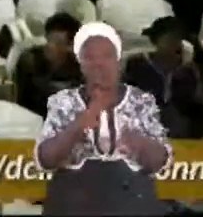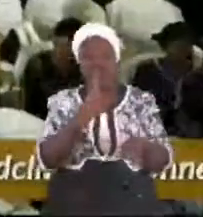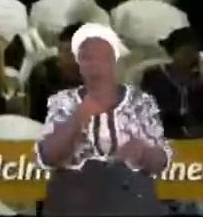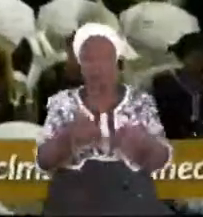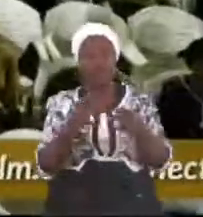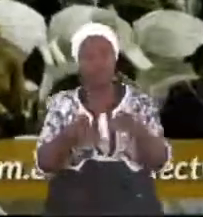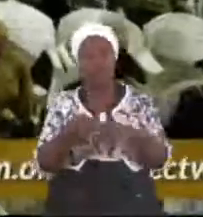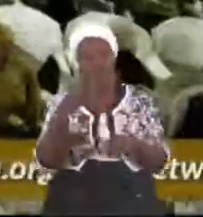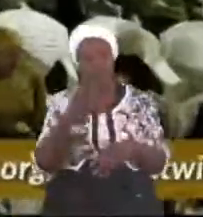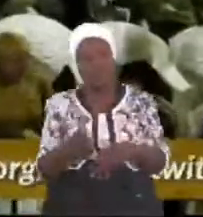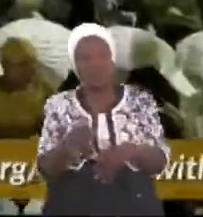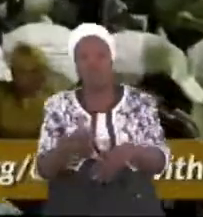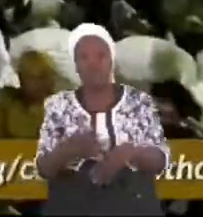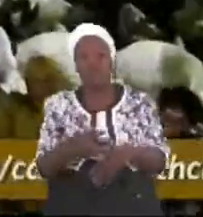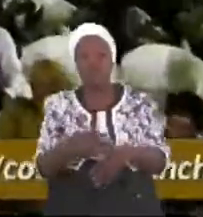Remplis-la.